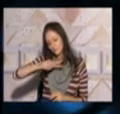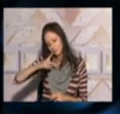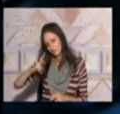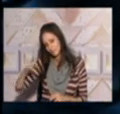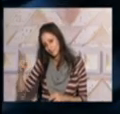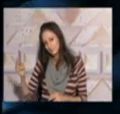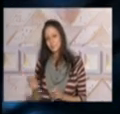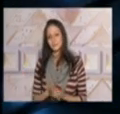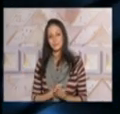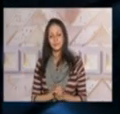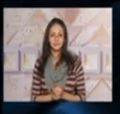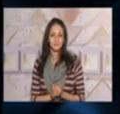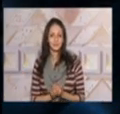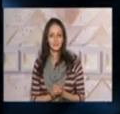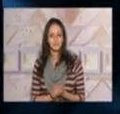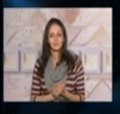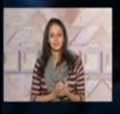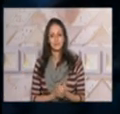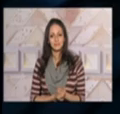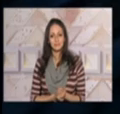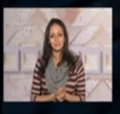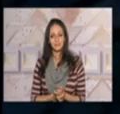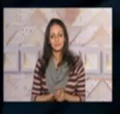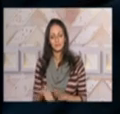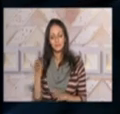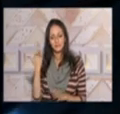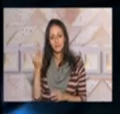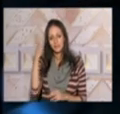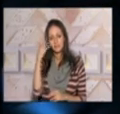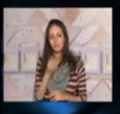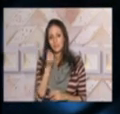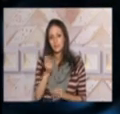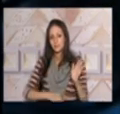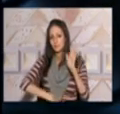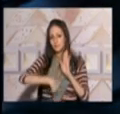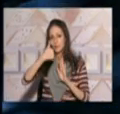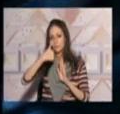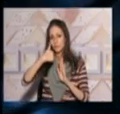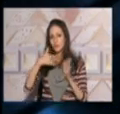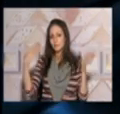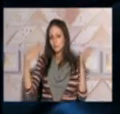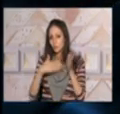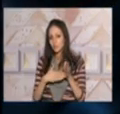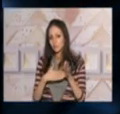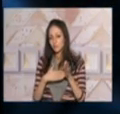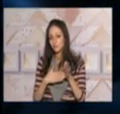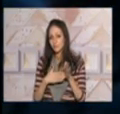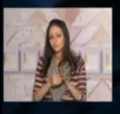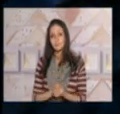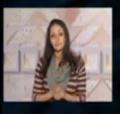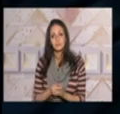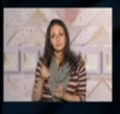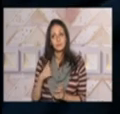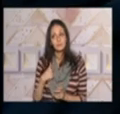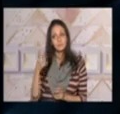بشكل اكثر مباشرة مع الجمهور. طب كان في جائزه يا فندم اللي هي افضل موظف، دي لفتت مثالي لفتت